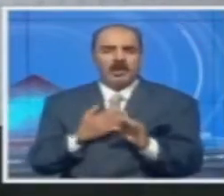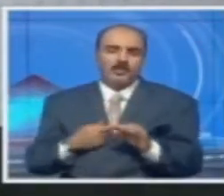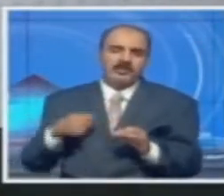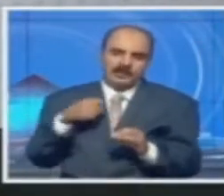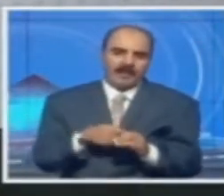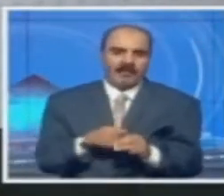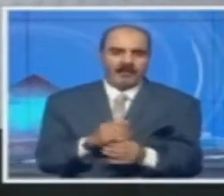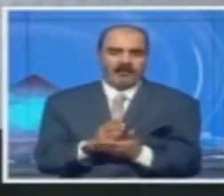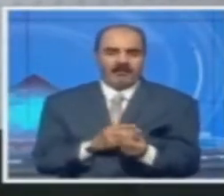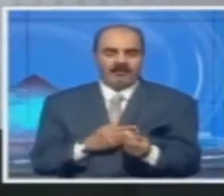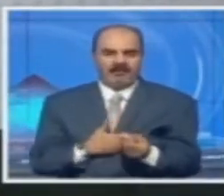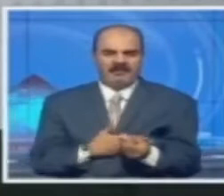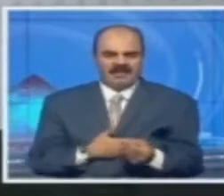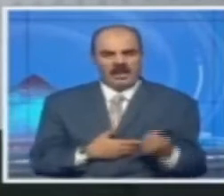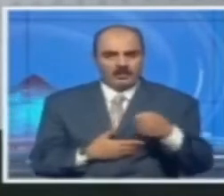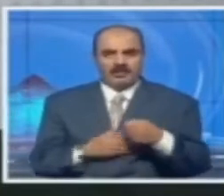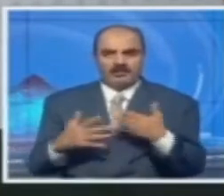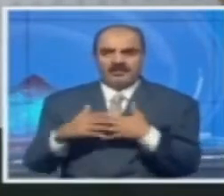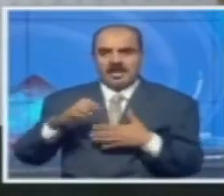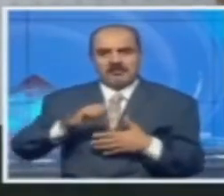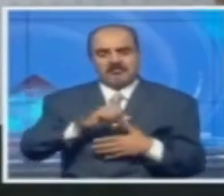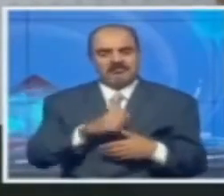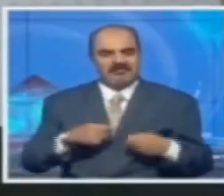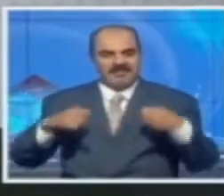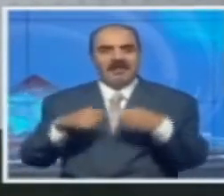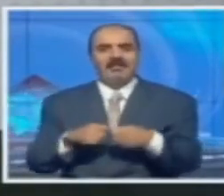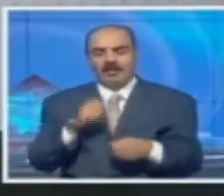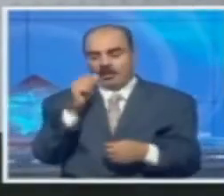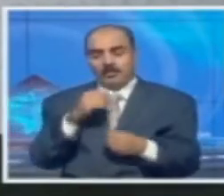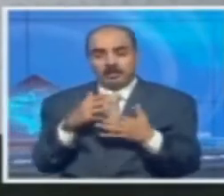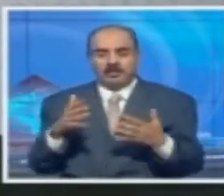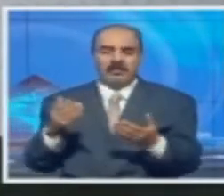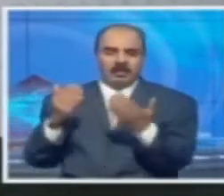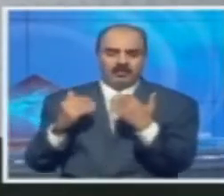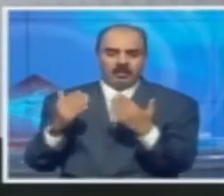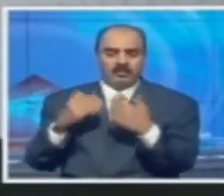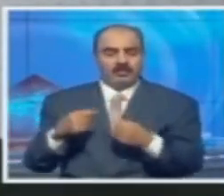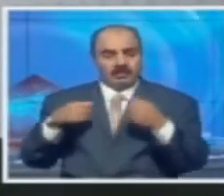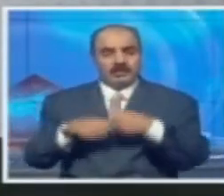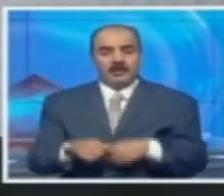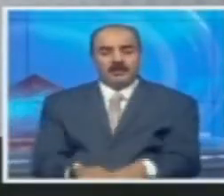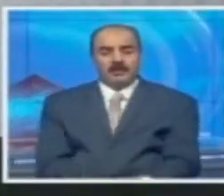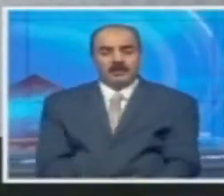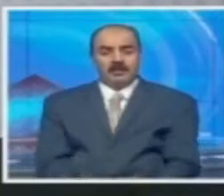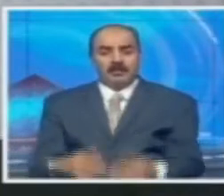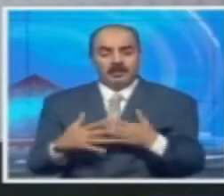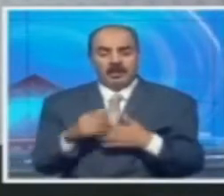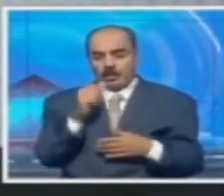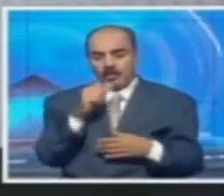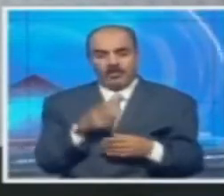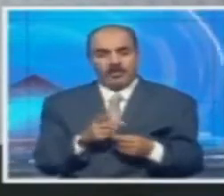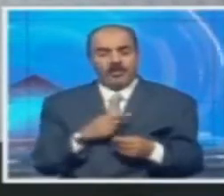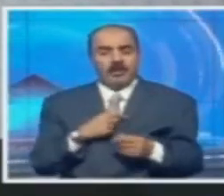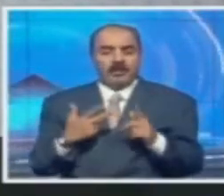أن احنا نجذب أكبر الاستثمارات الكويتية الموجودة في مصر. والاستثمارات الكويتية في مصر هي